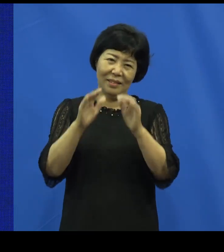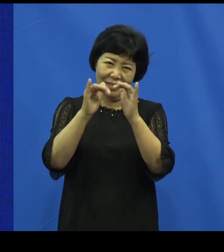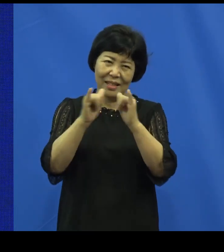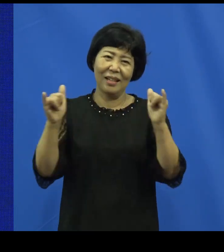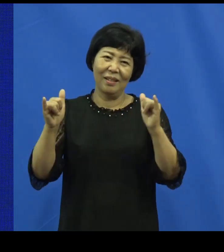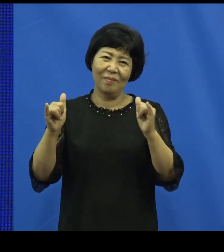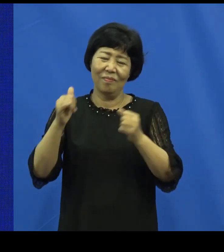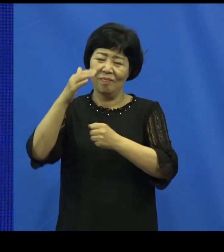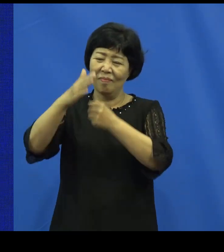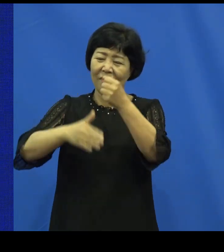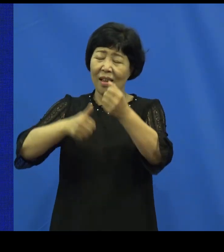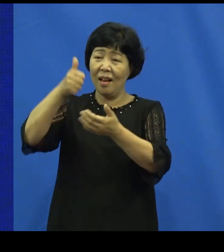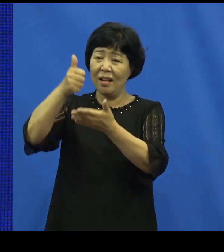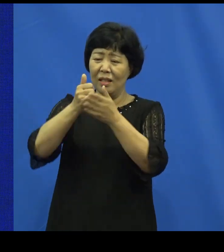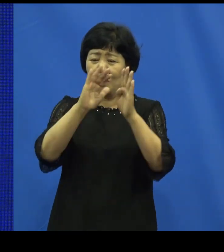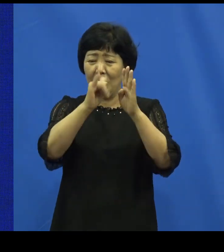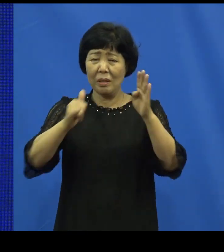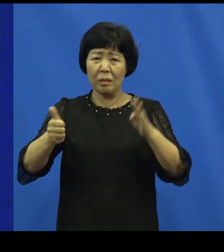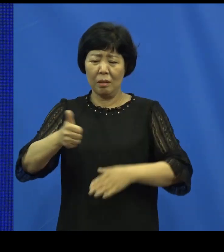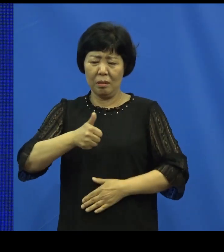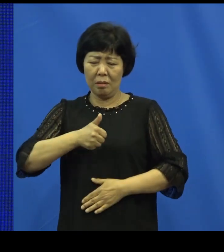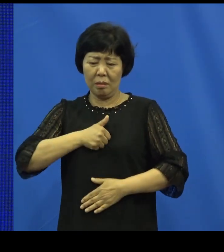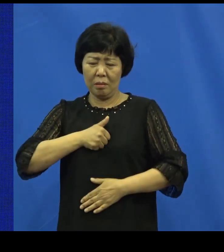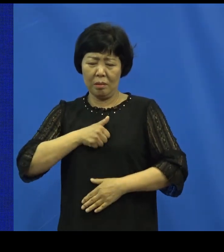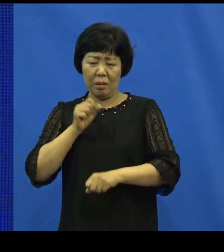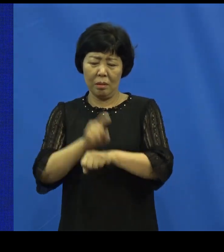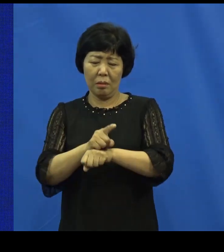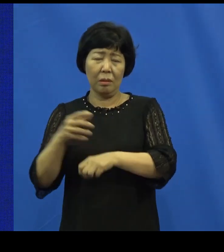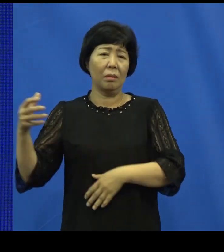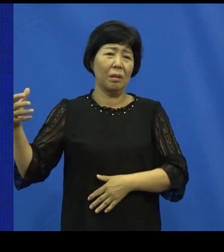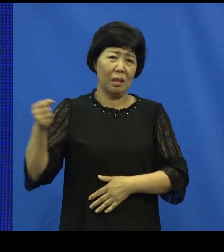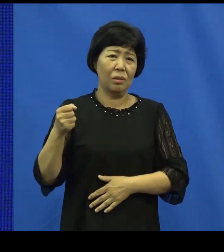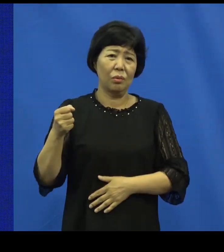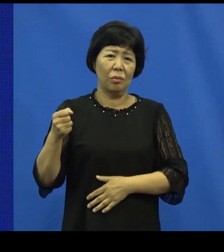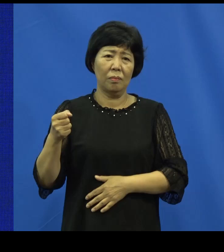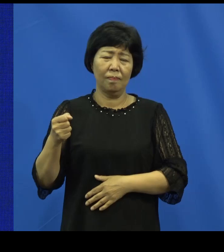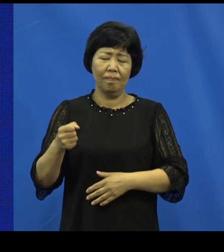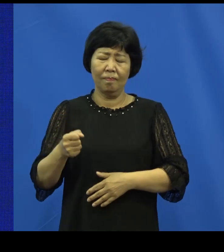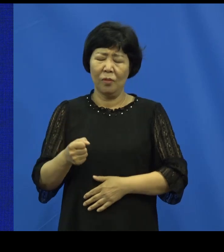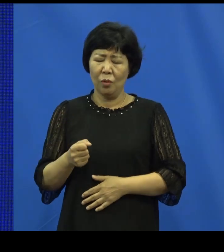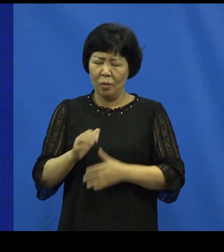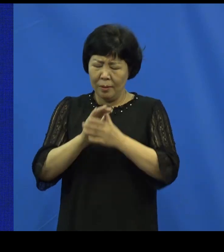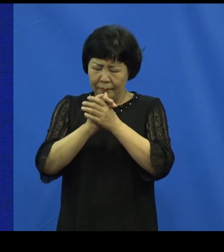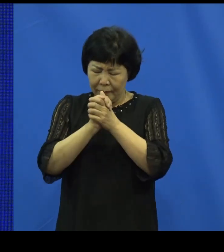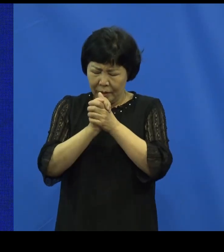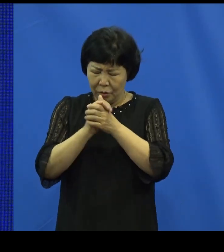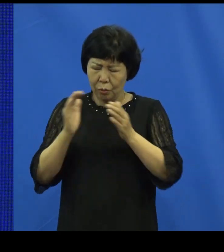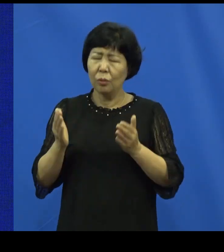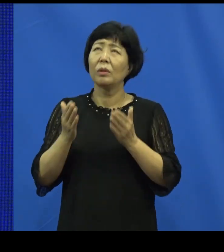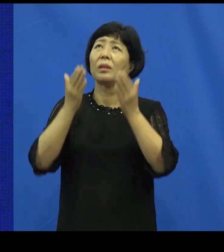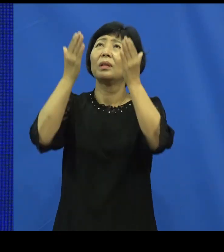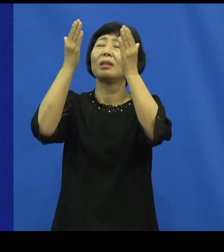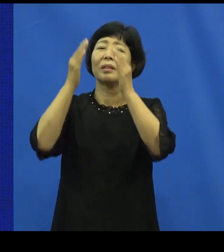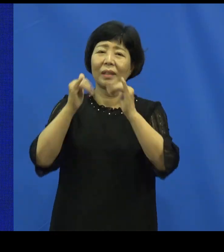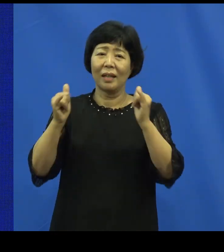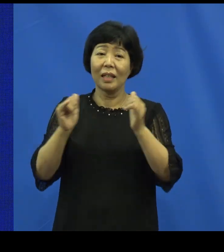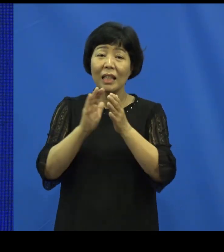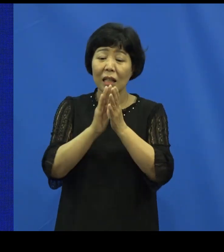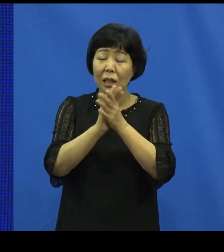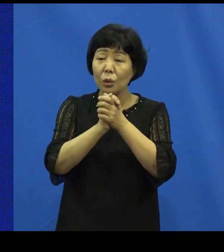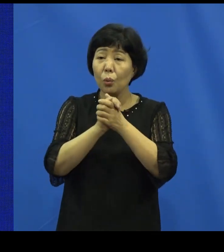하나님의 백성의 아이덴티티를 놓지 않고 그것을 지켜내기 위해서 기도하는 사람. 여러분, 기도가 뭡니까? 하나님과 접속하는 거잖아요.